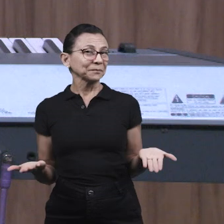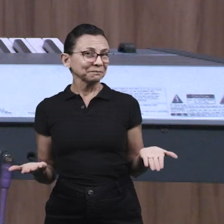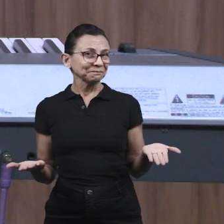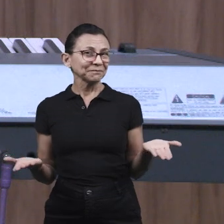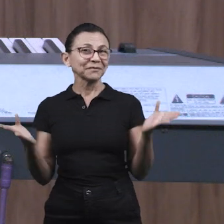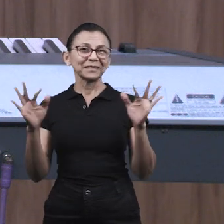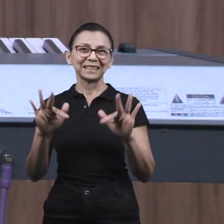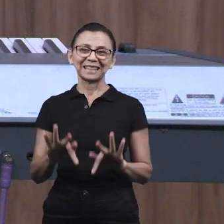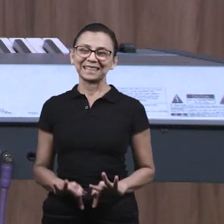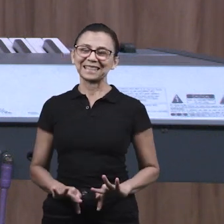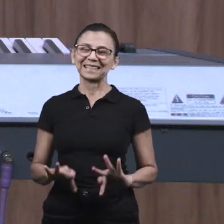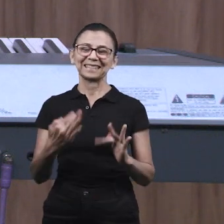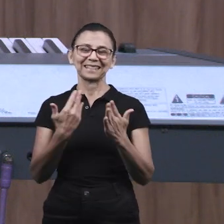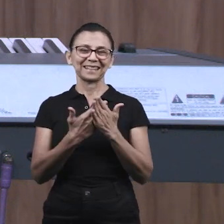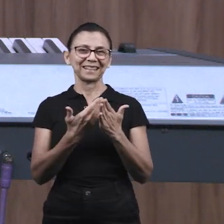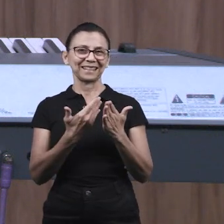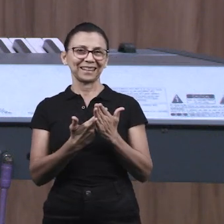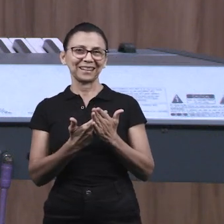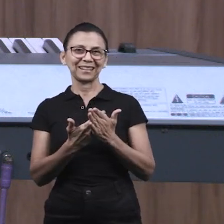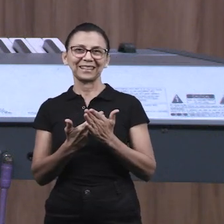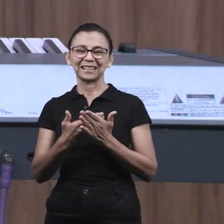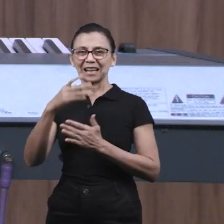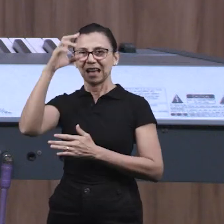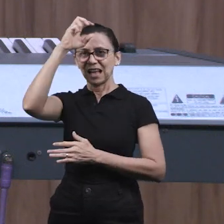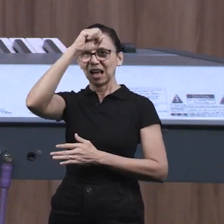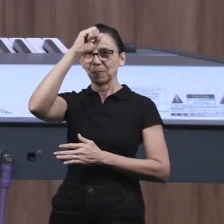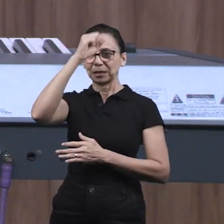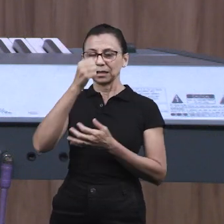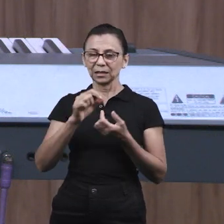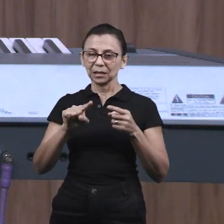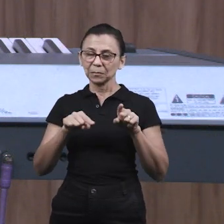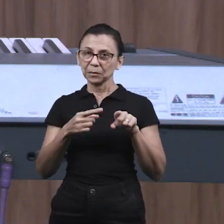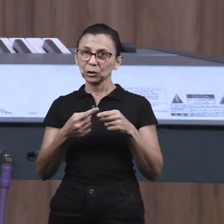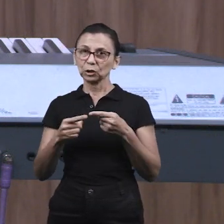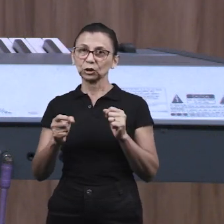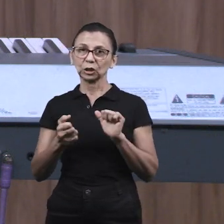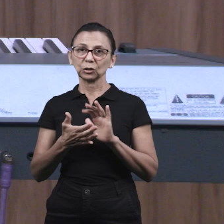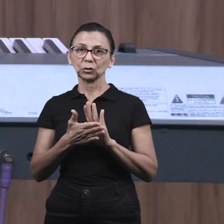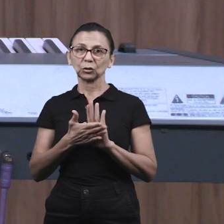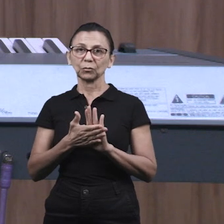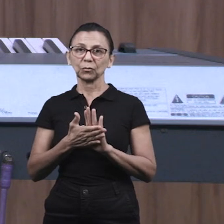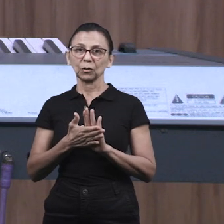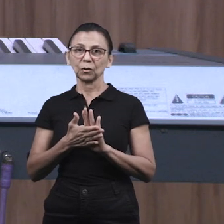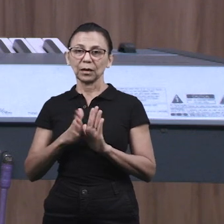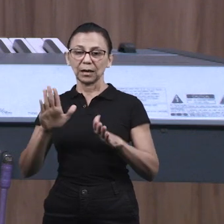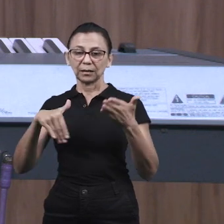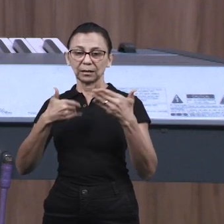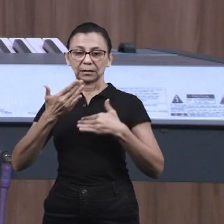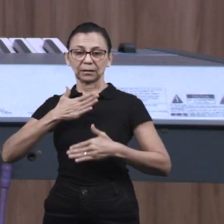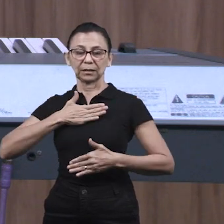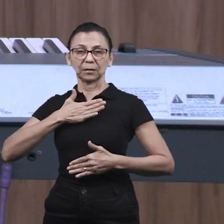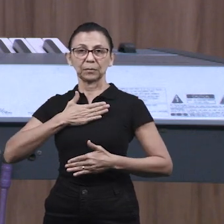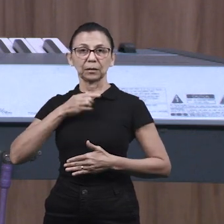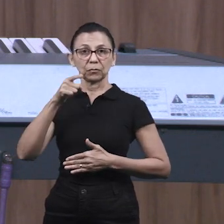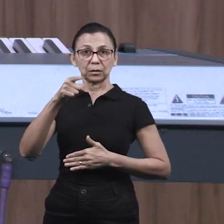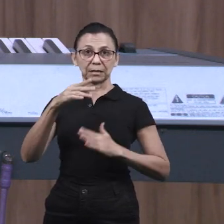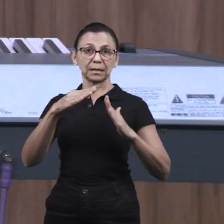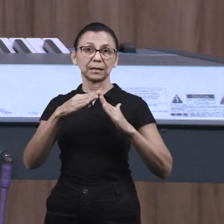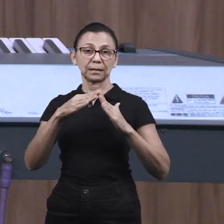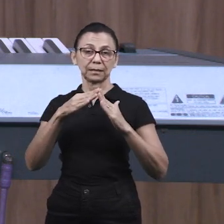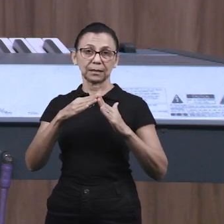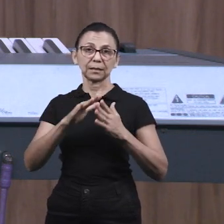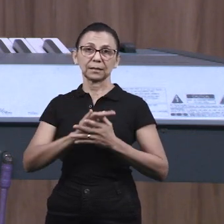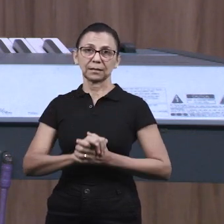Donc, mes frères, nous avons finalisé notre étude en apprenant la mélodie de la louange ma joie. Maintenant,